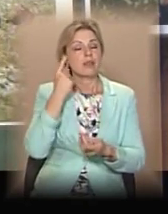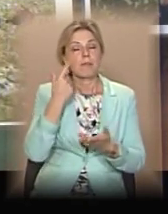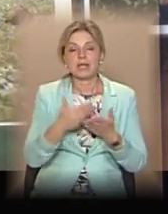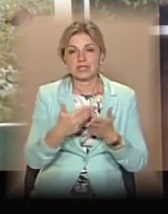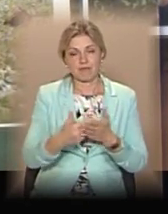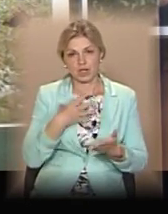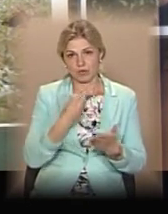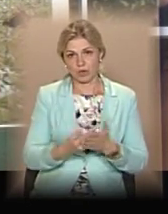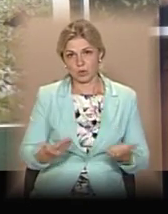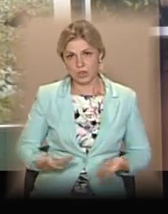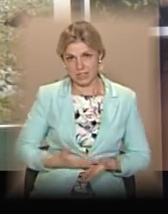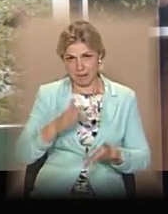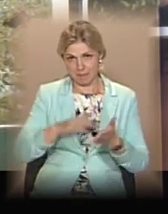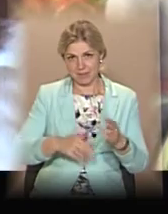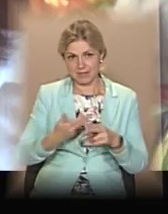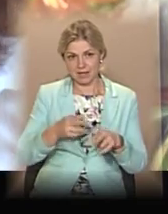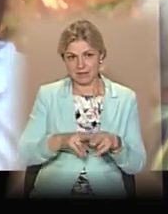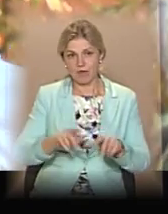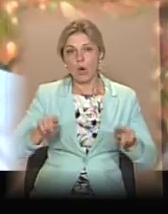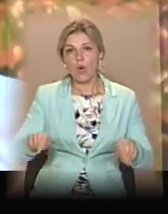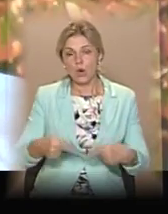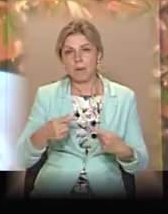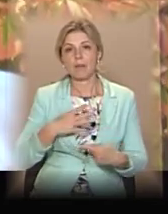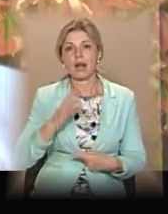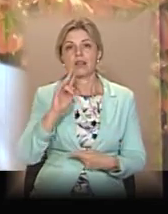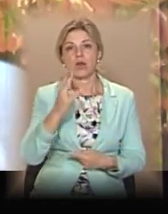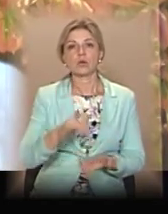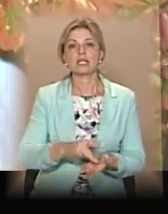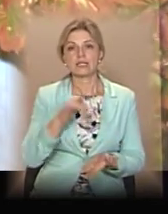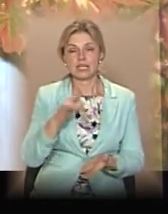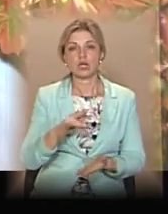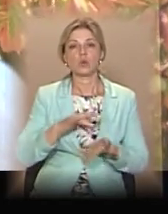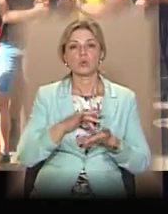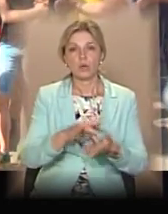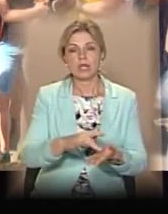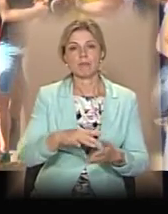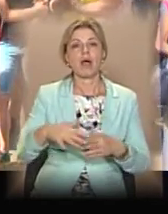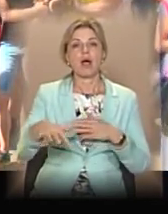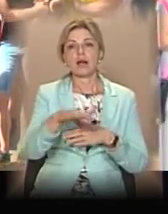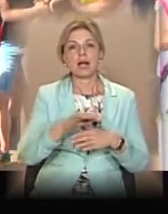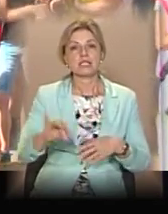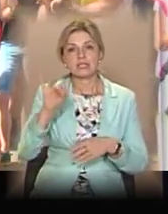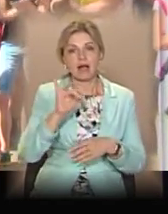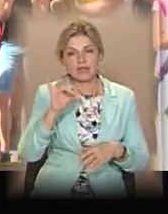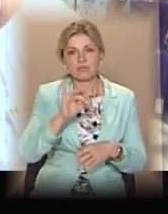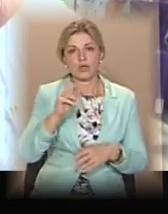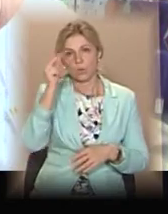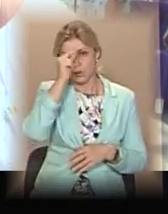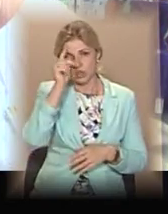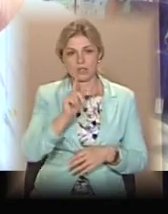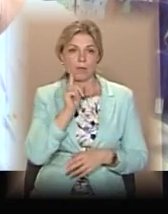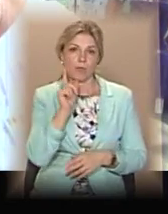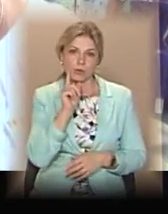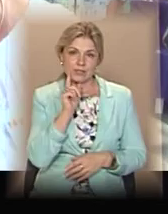цього. Організатором заходу виступив Миколаївський обласний центр туризму, краєзнавства та екскурсій учнівської молоді. Ми